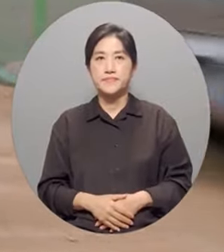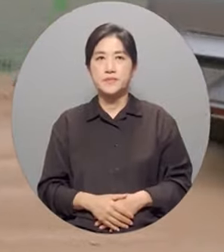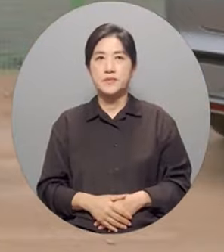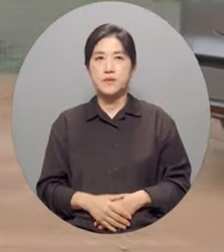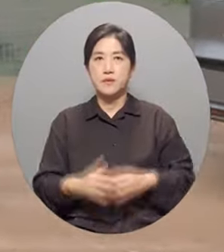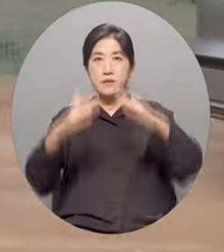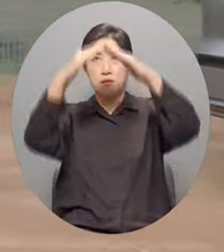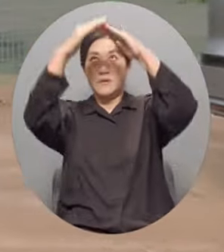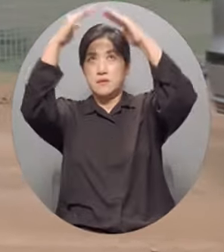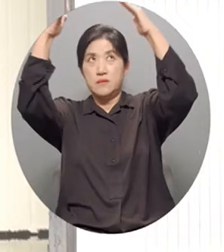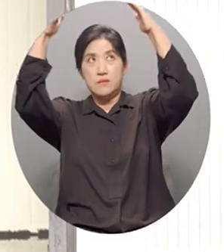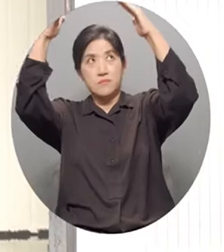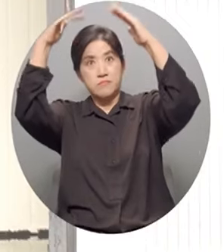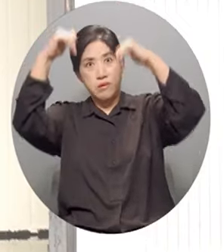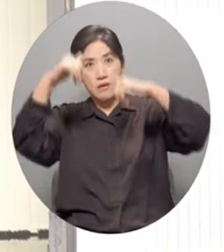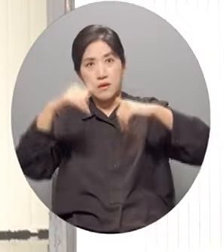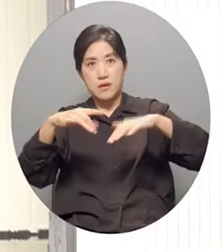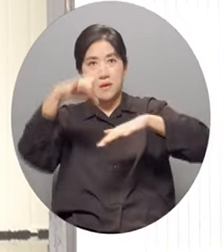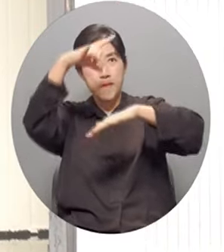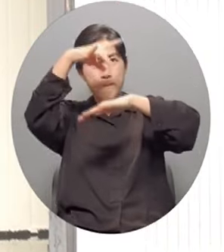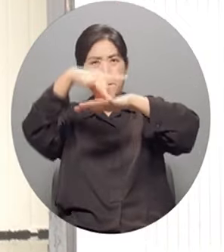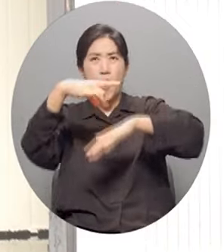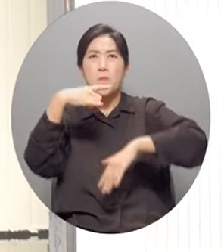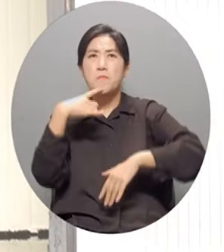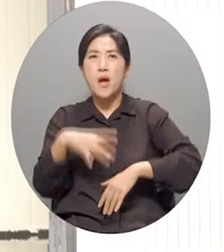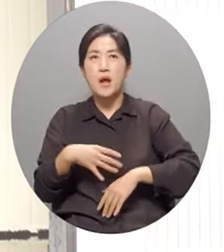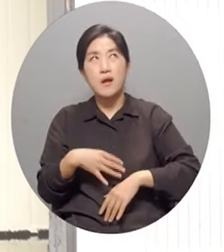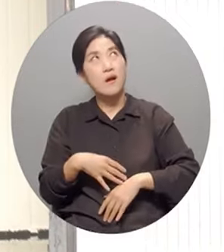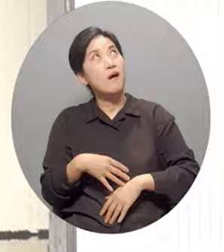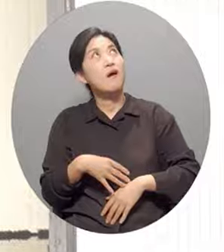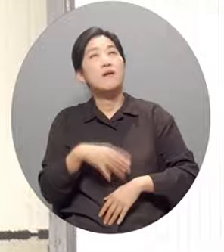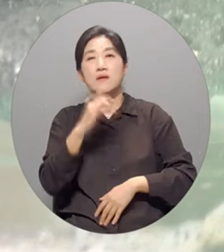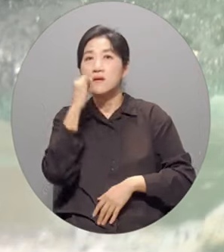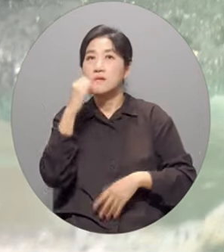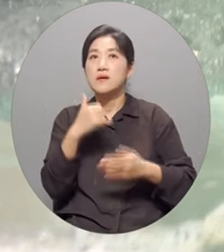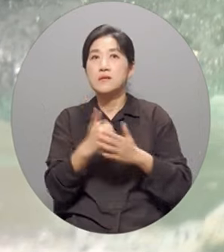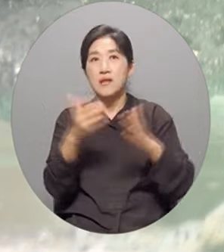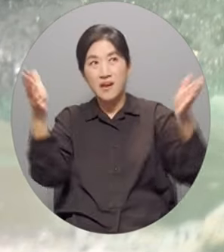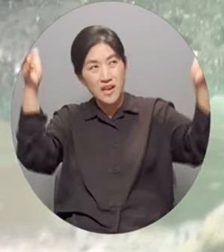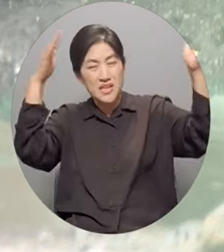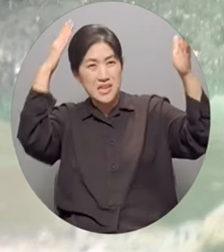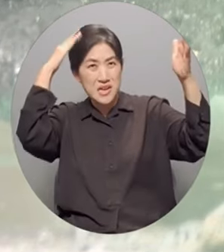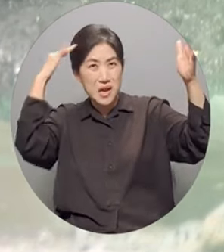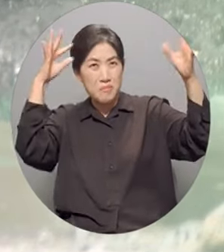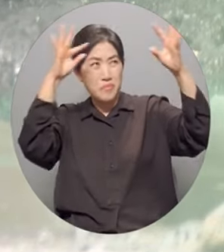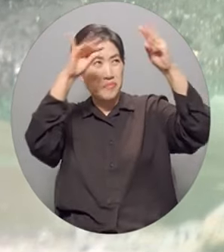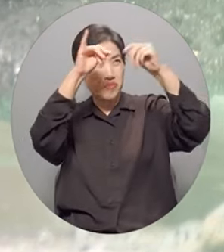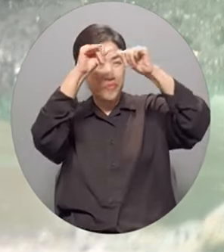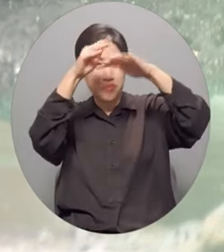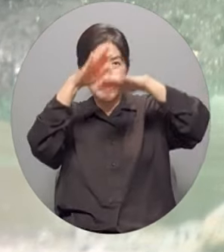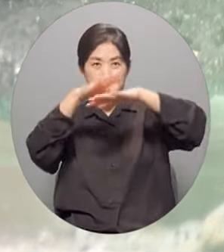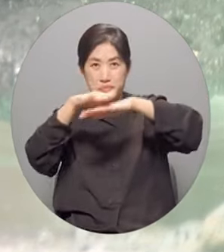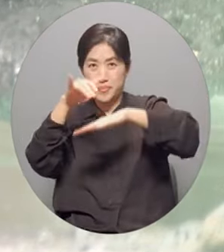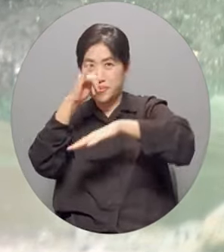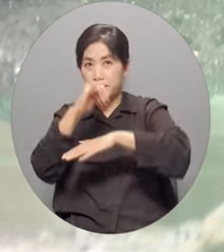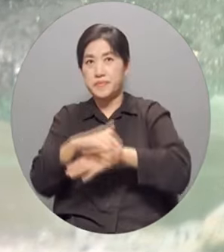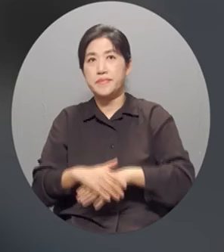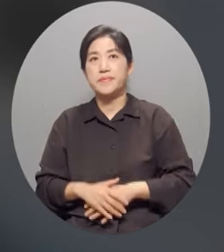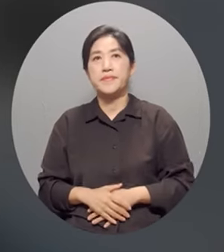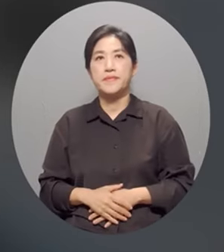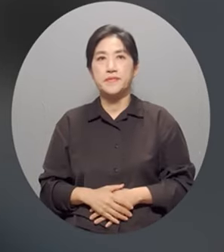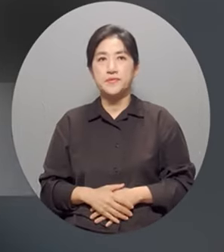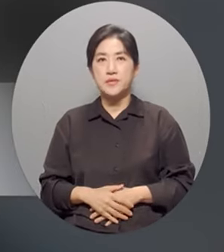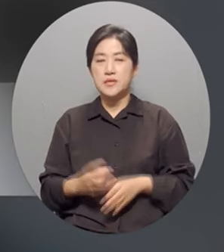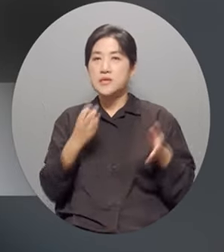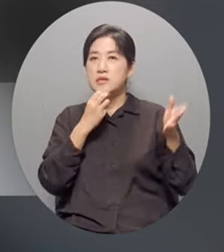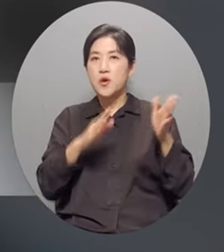무너져 내린 건물 지붕이 앙상하게 뼈대를 드러낸 채 남아있고 내부엔 새까만 분진들이 군데군데 눈에 띕니다.